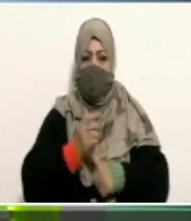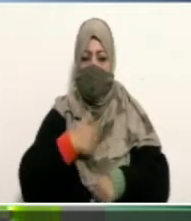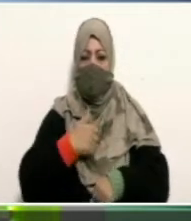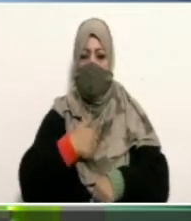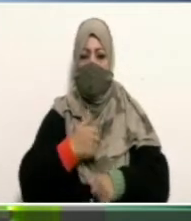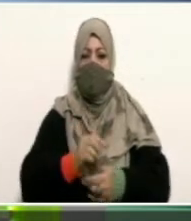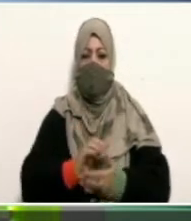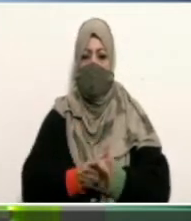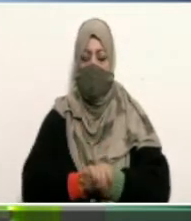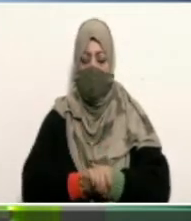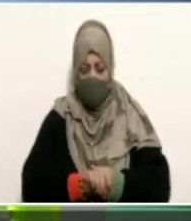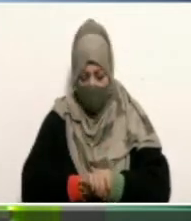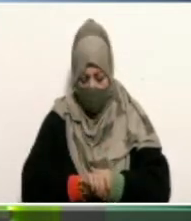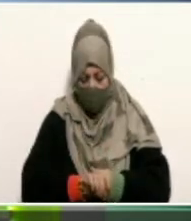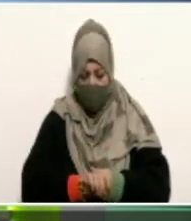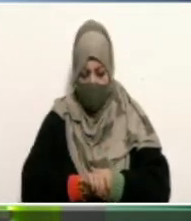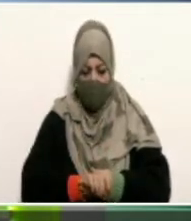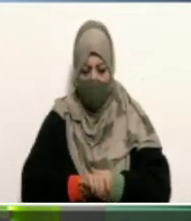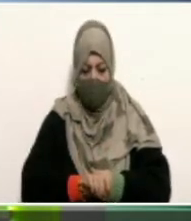ايوه. وكيف مش موافق عليه يعني؟